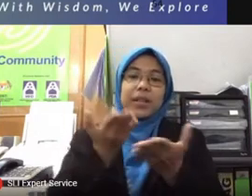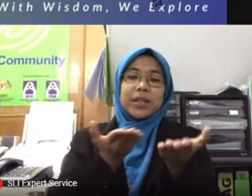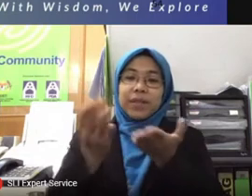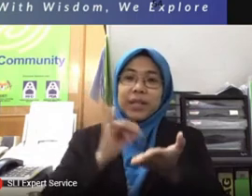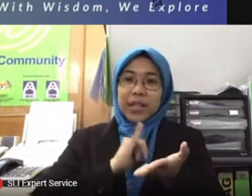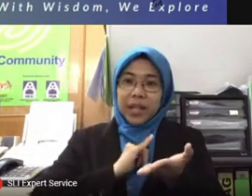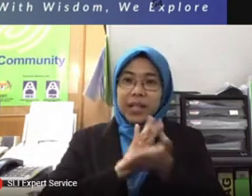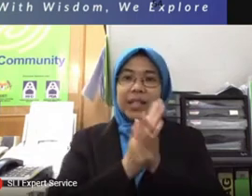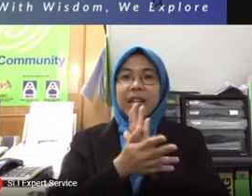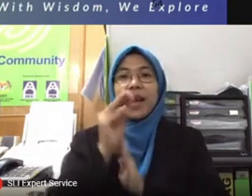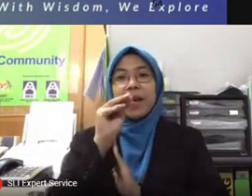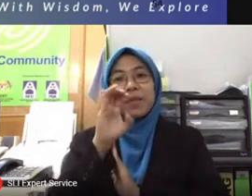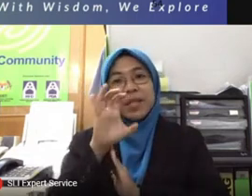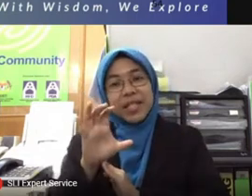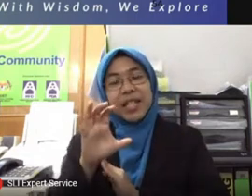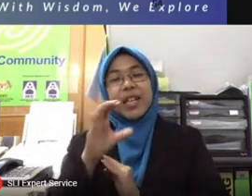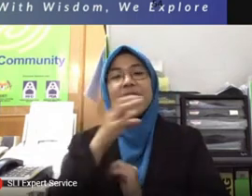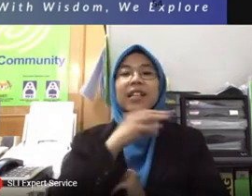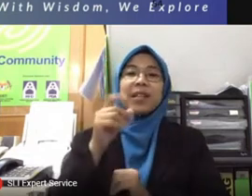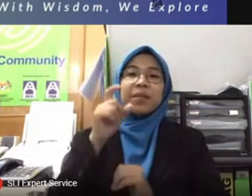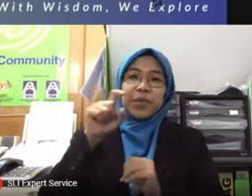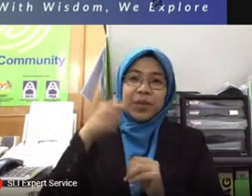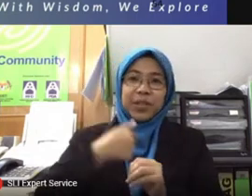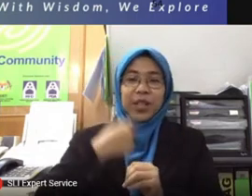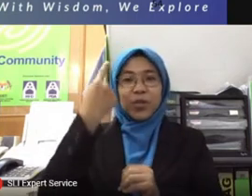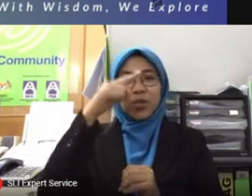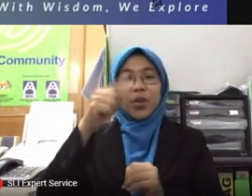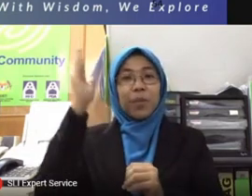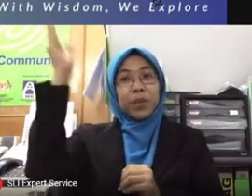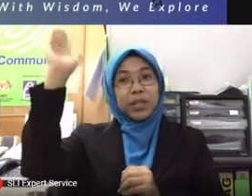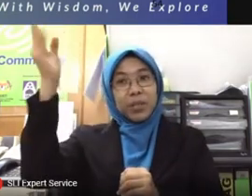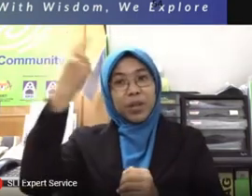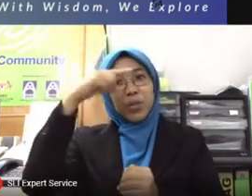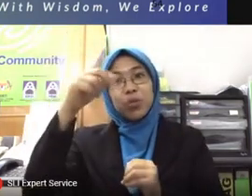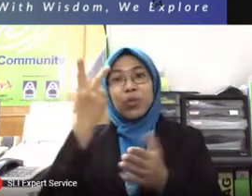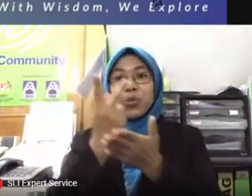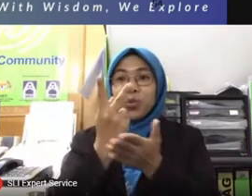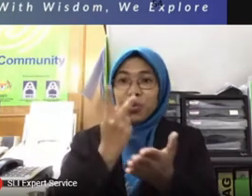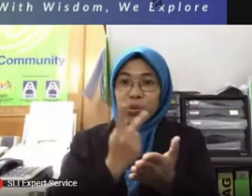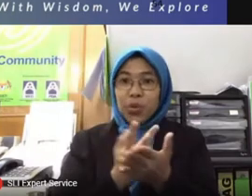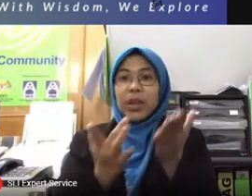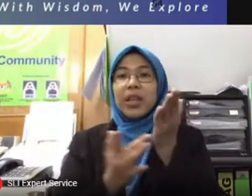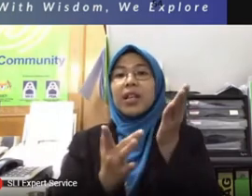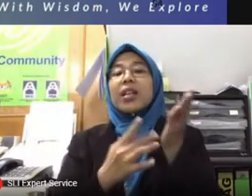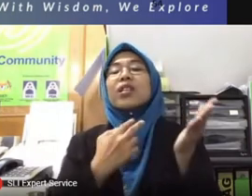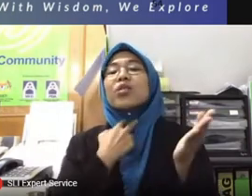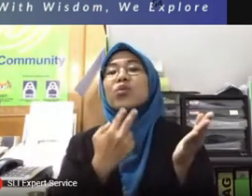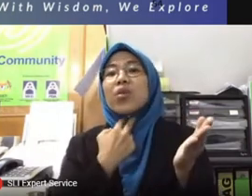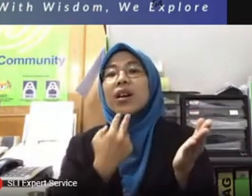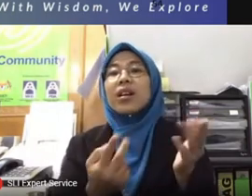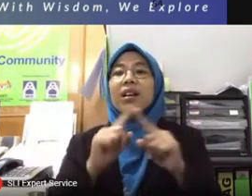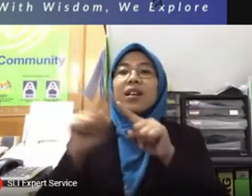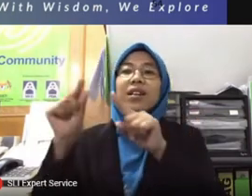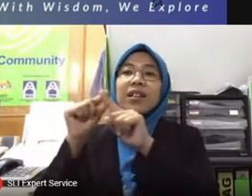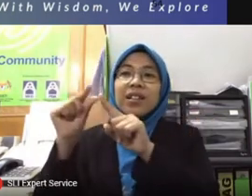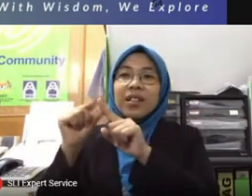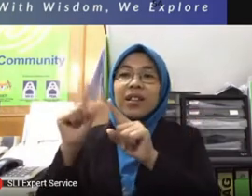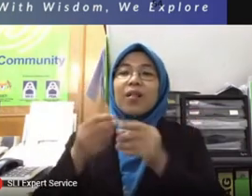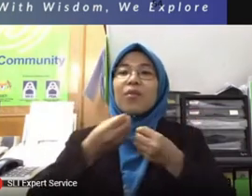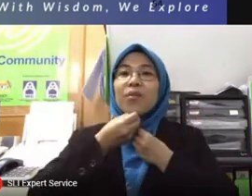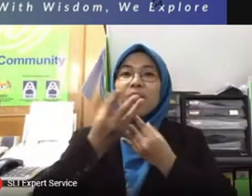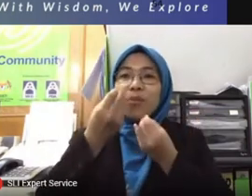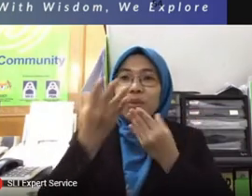seorang pengacara, memerlukan khidmat saya sebagai seorang penceramah untuk khusus-khusus teknik suara, makhraj huruf, lontaran